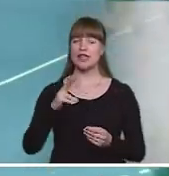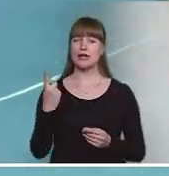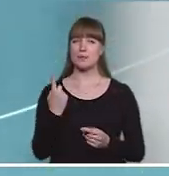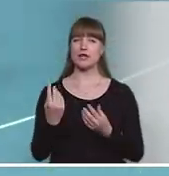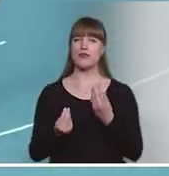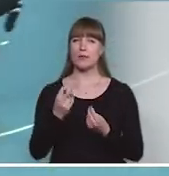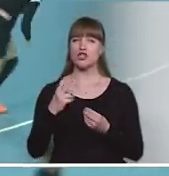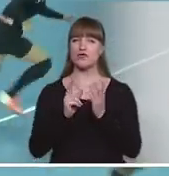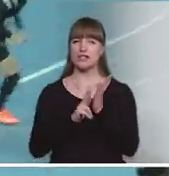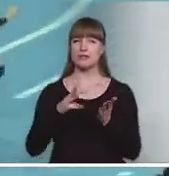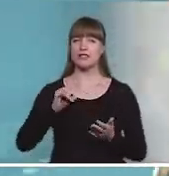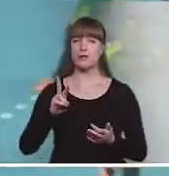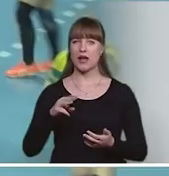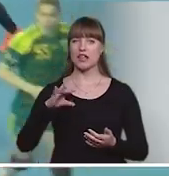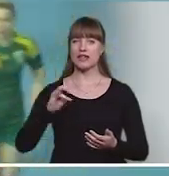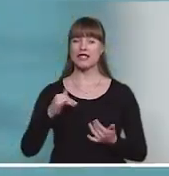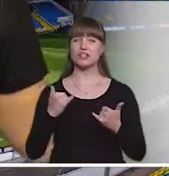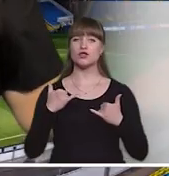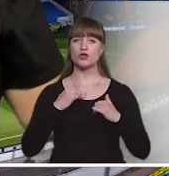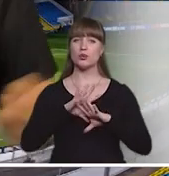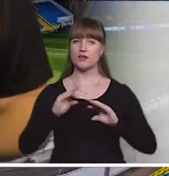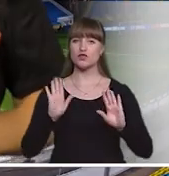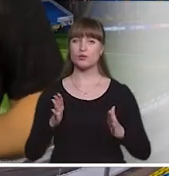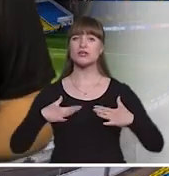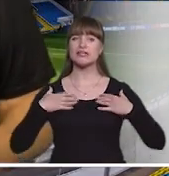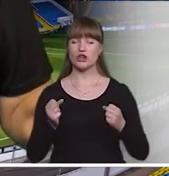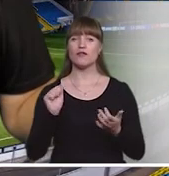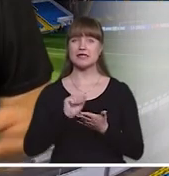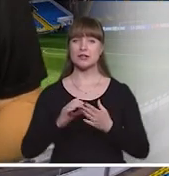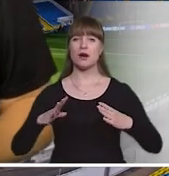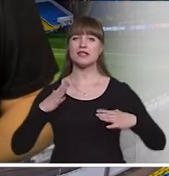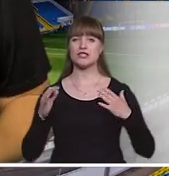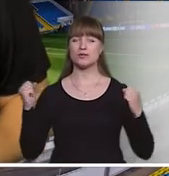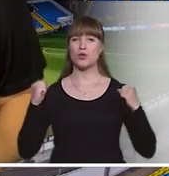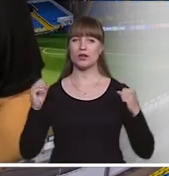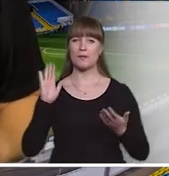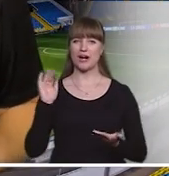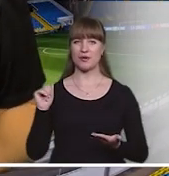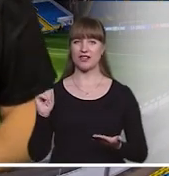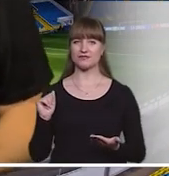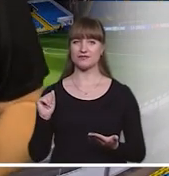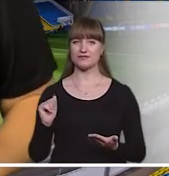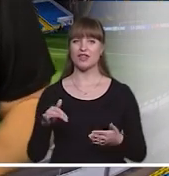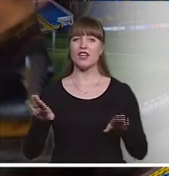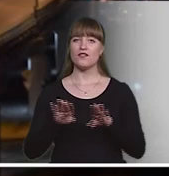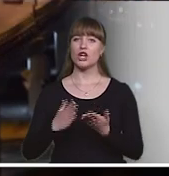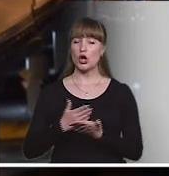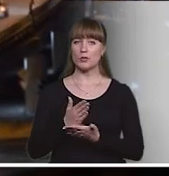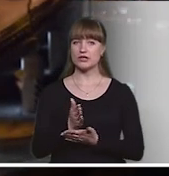Ладой. Первый матч 18 мая в Тольятти. А на сегодня у меня все. Будьте здоровы и занимайтесь спортом.